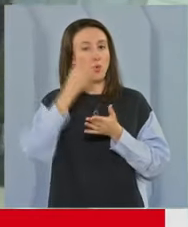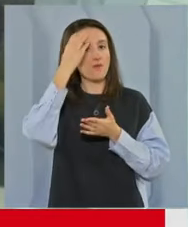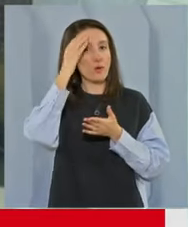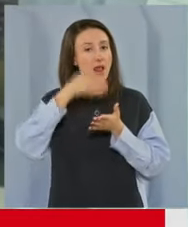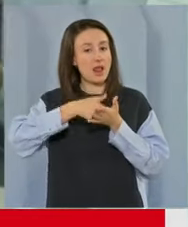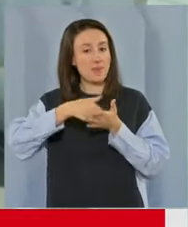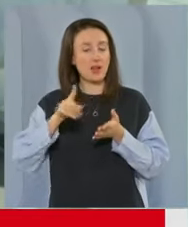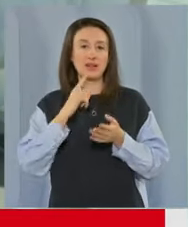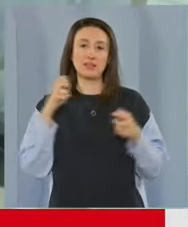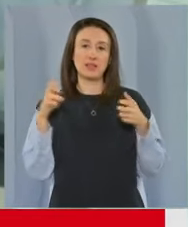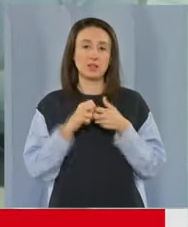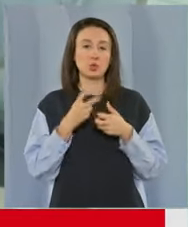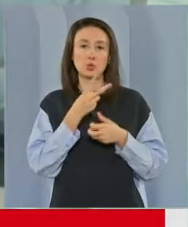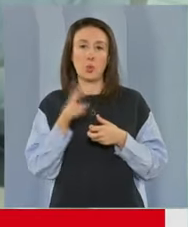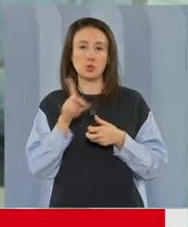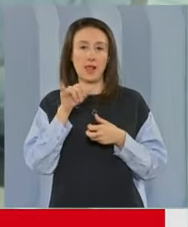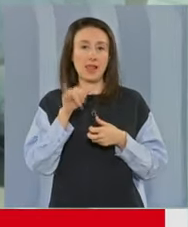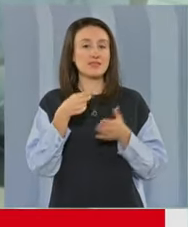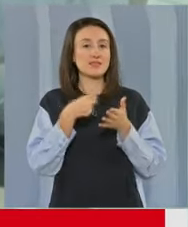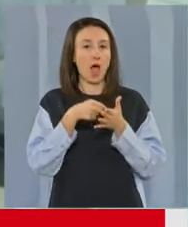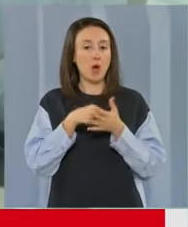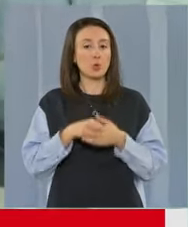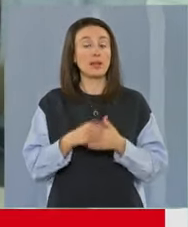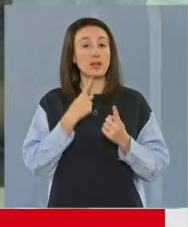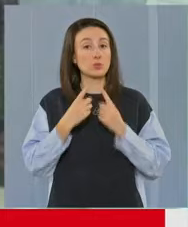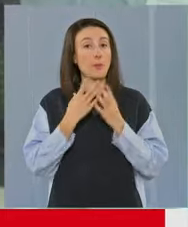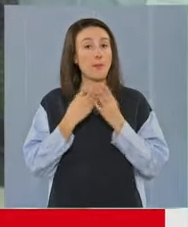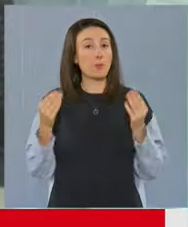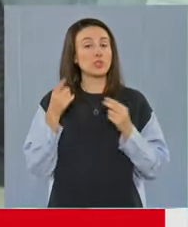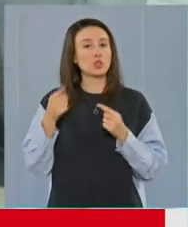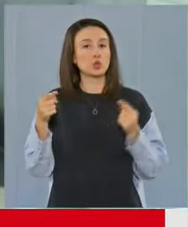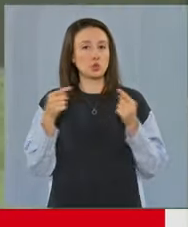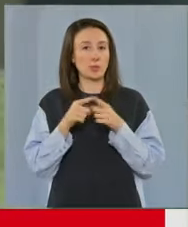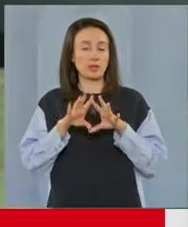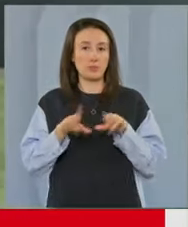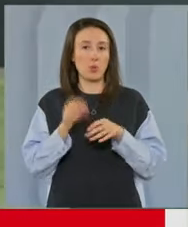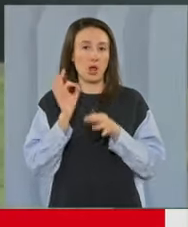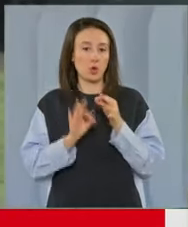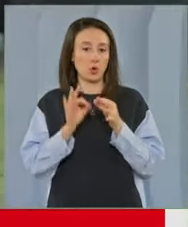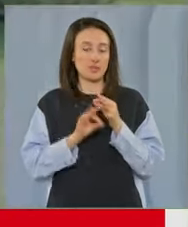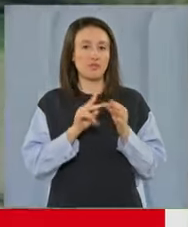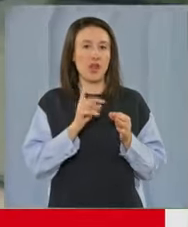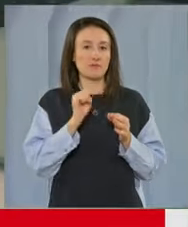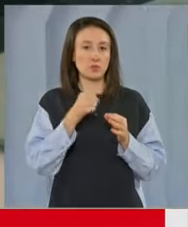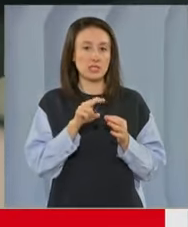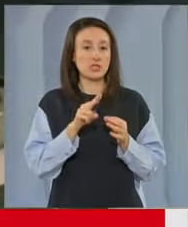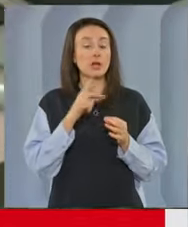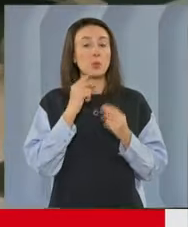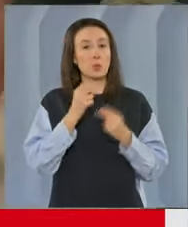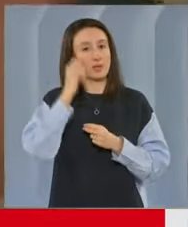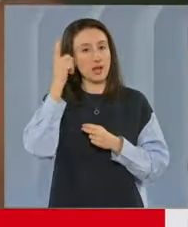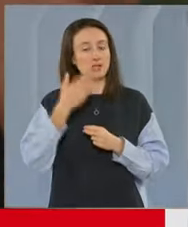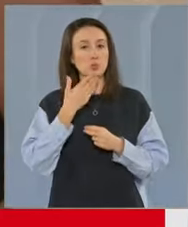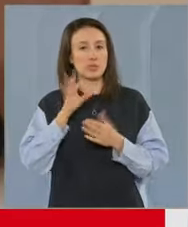va elimina netaxarea celor 200 de lei din salariu. Discutăm mai multe despre acest subiect împreună cu economistul Flavius Rovinaru. Bună dimineața, mulțumesc